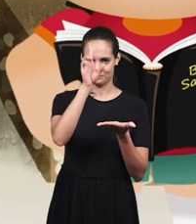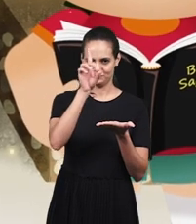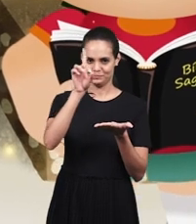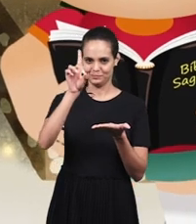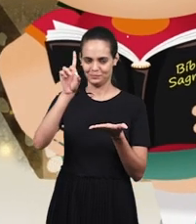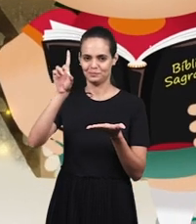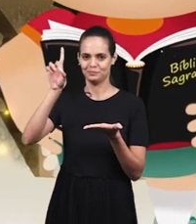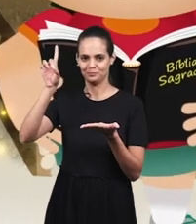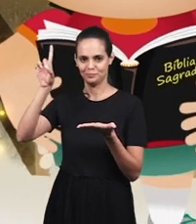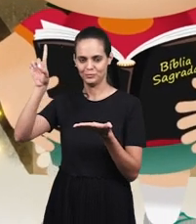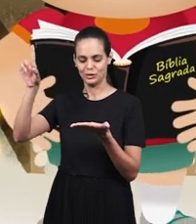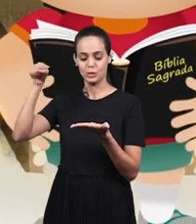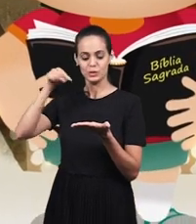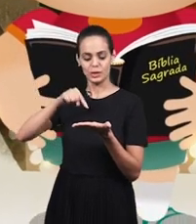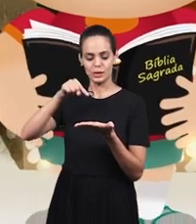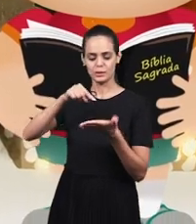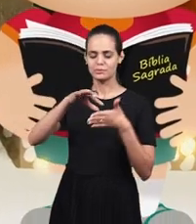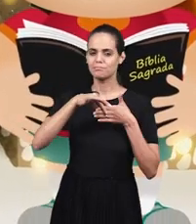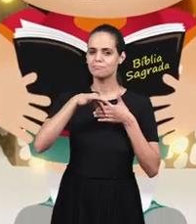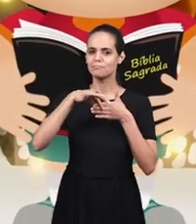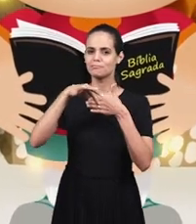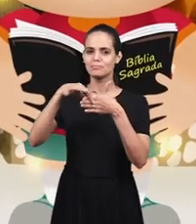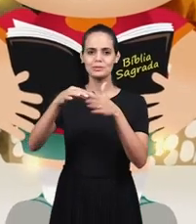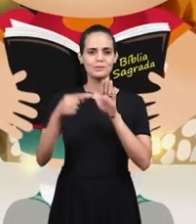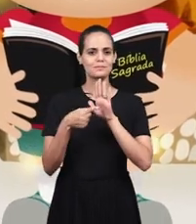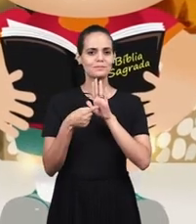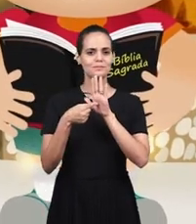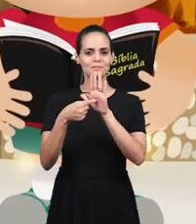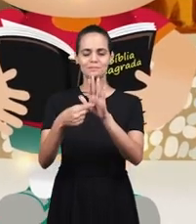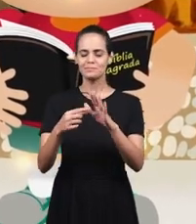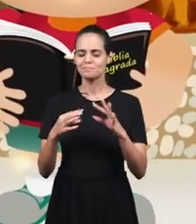моей, освещающий путь,